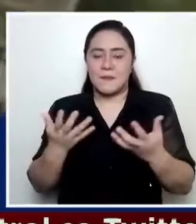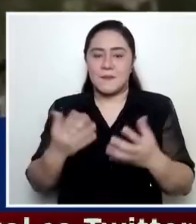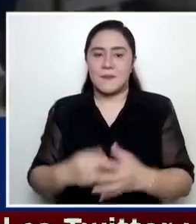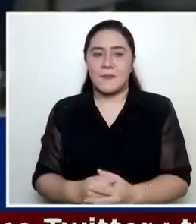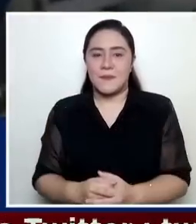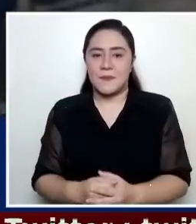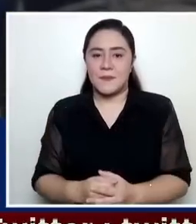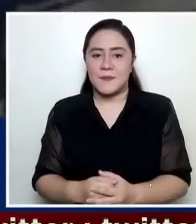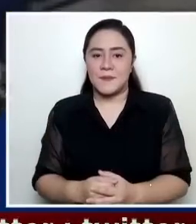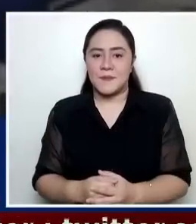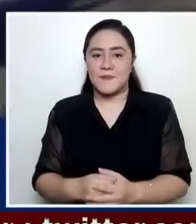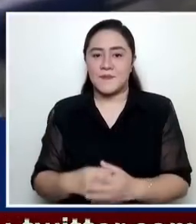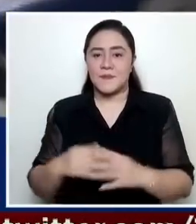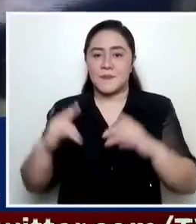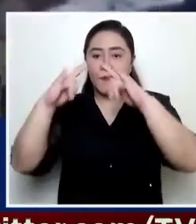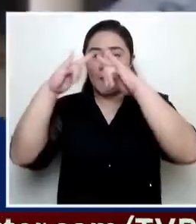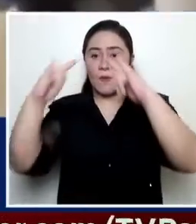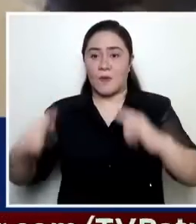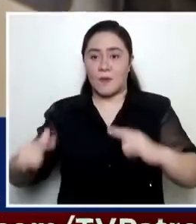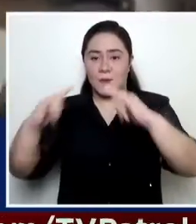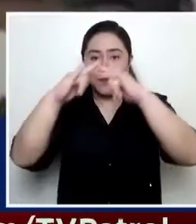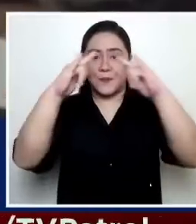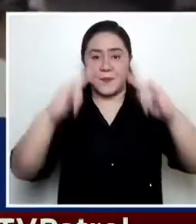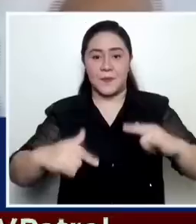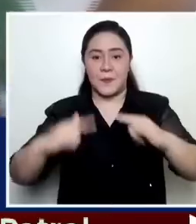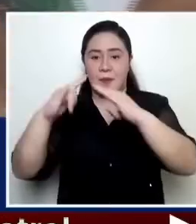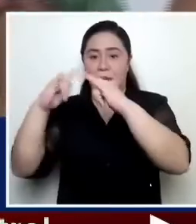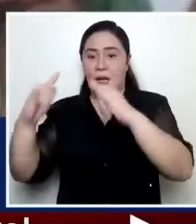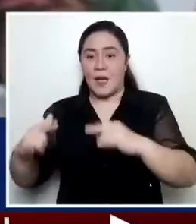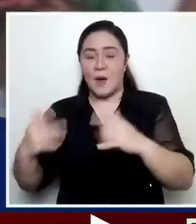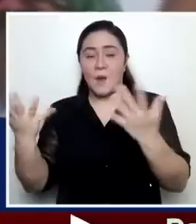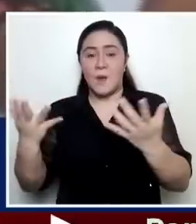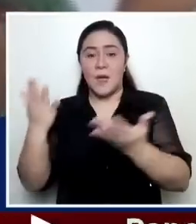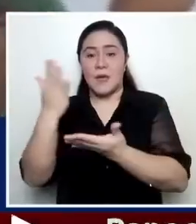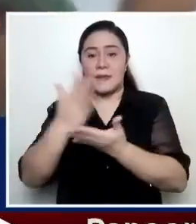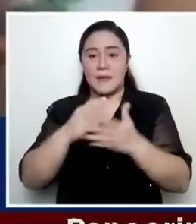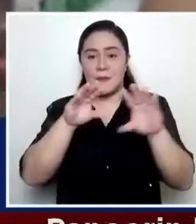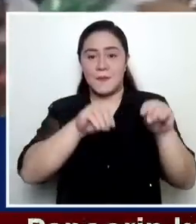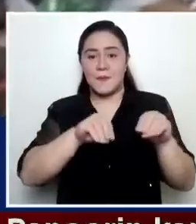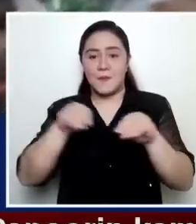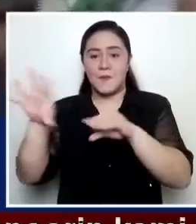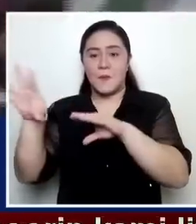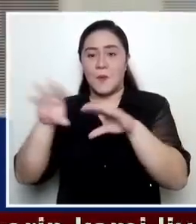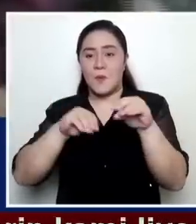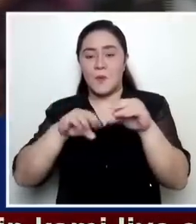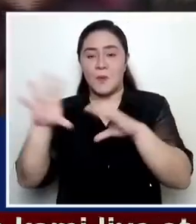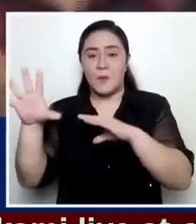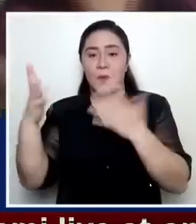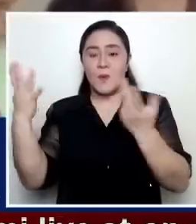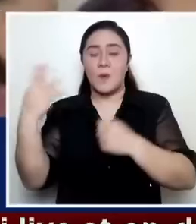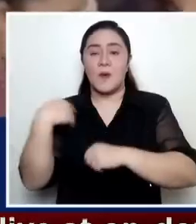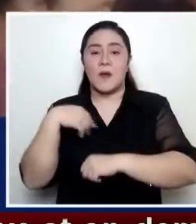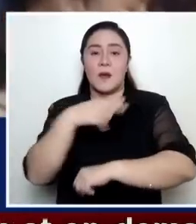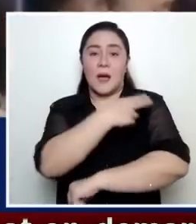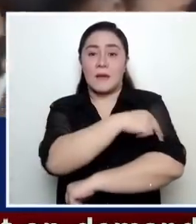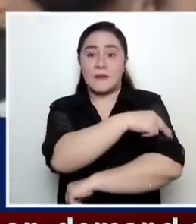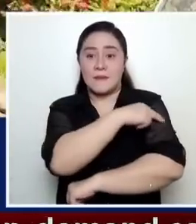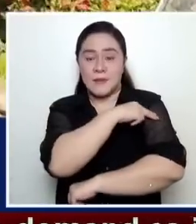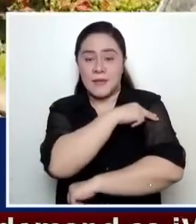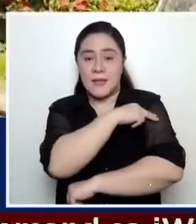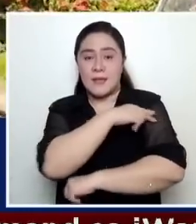Sa tent o makeshift facilities naman muna inilipat ang mga pasyente ng Abra Provincial Hospital.